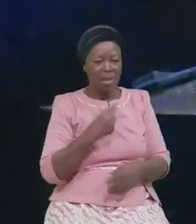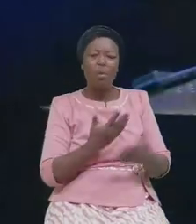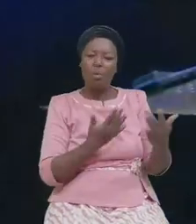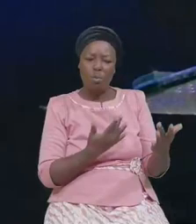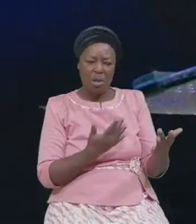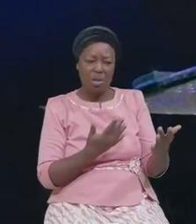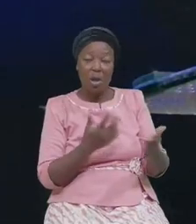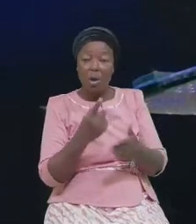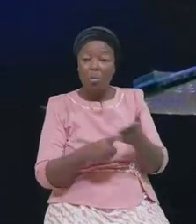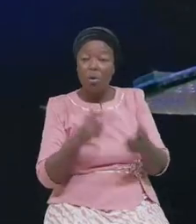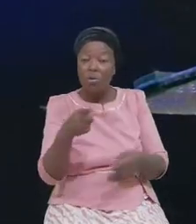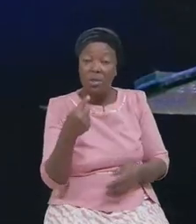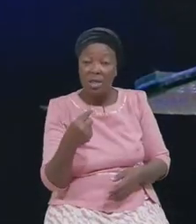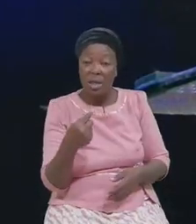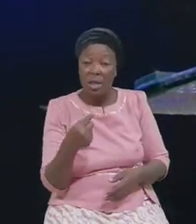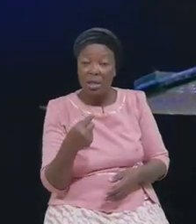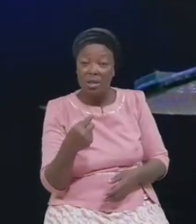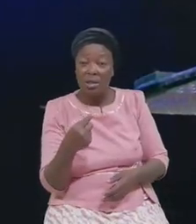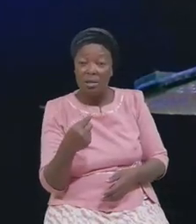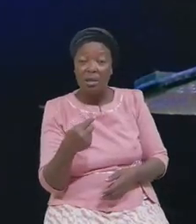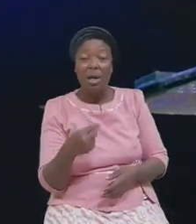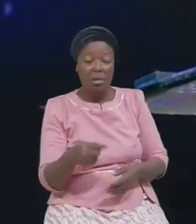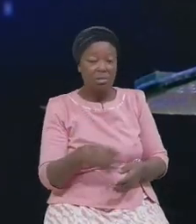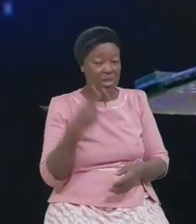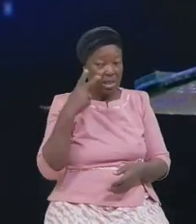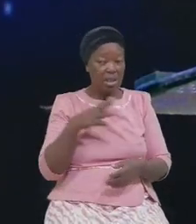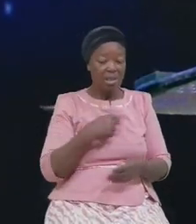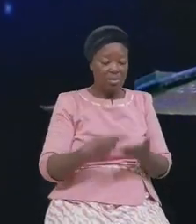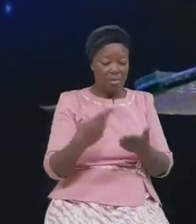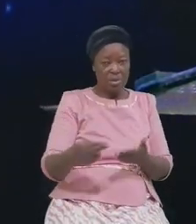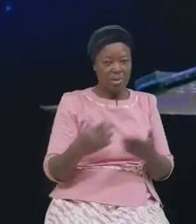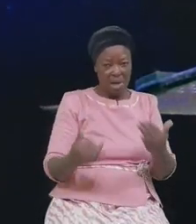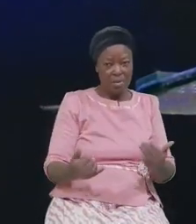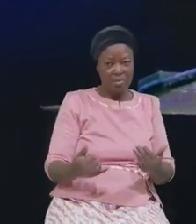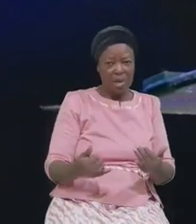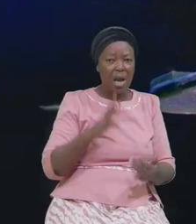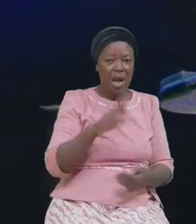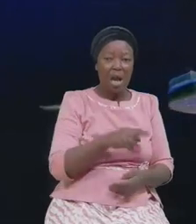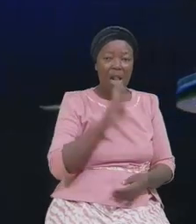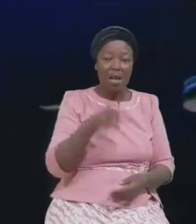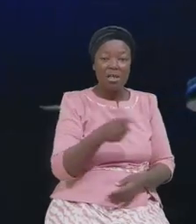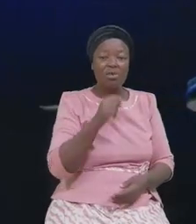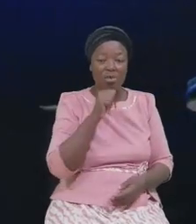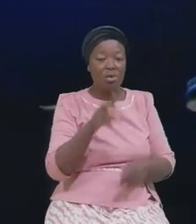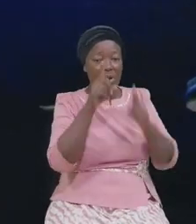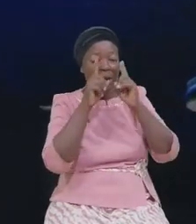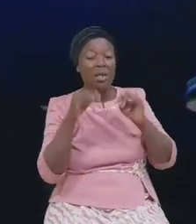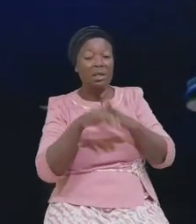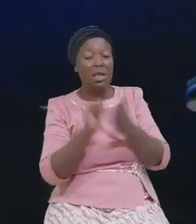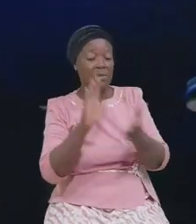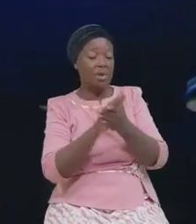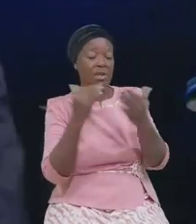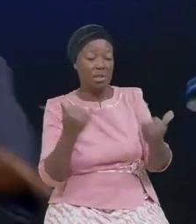as dit là, va rechercher le résultat de ce que tu avais donné comme conseil. Est-ce que le monsieur est en train de pleurer dans son mariage actuellement ou